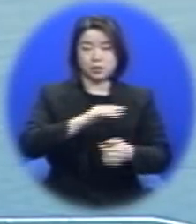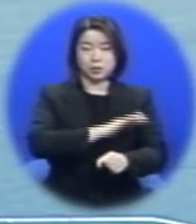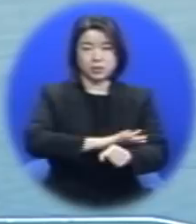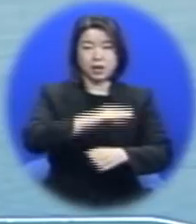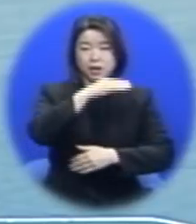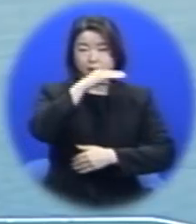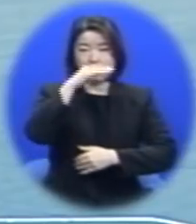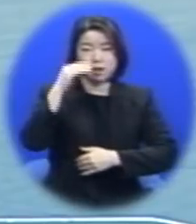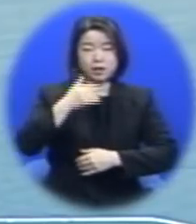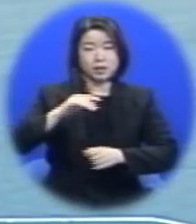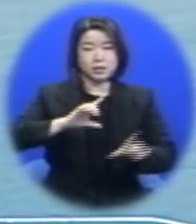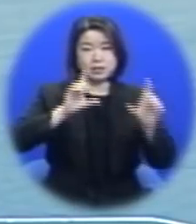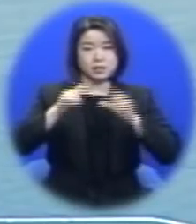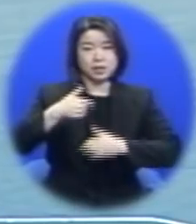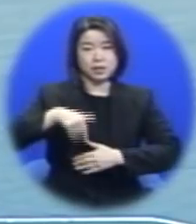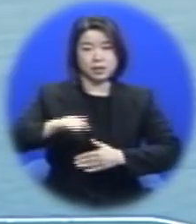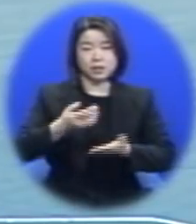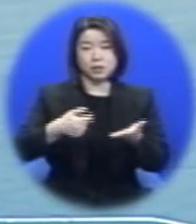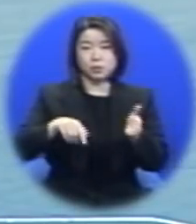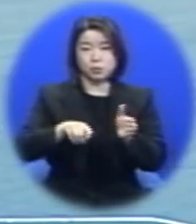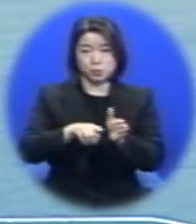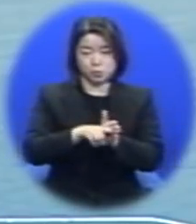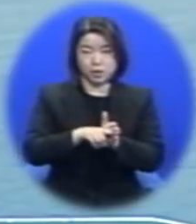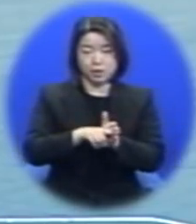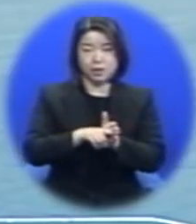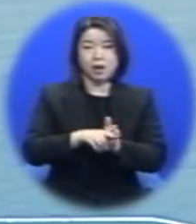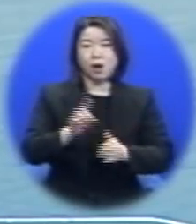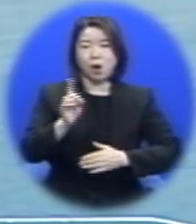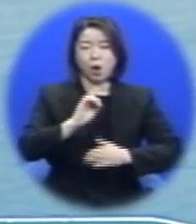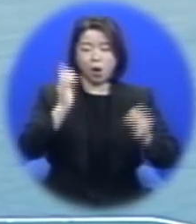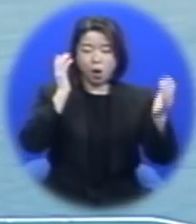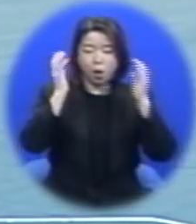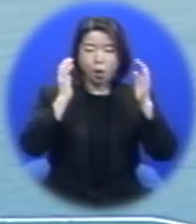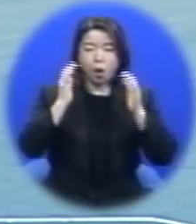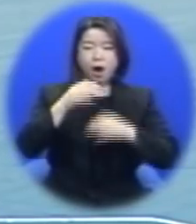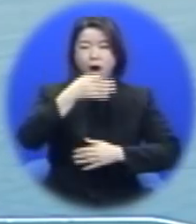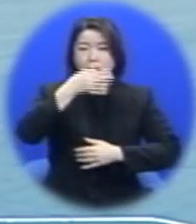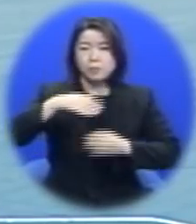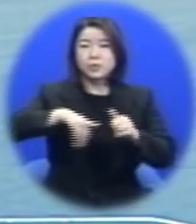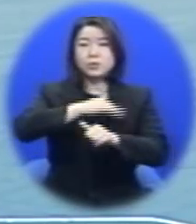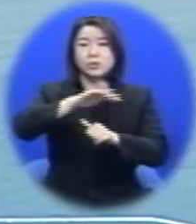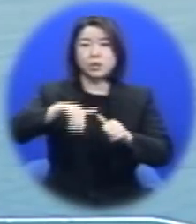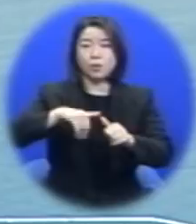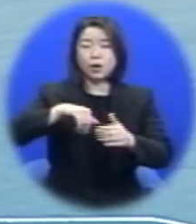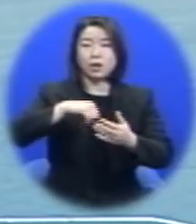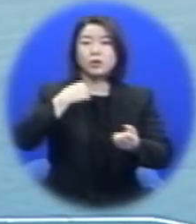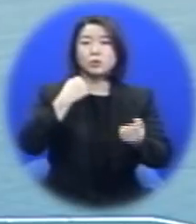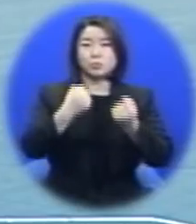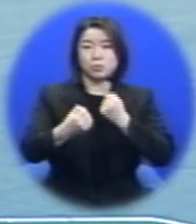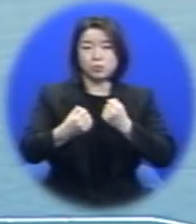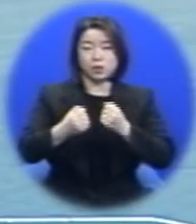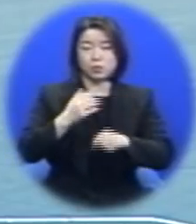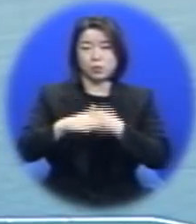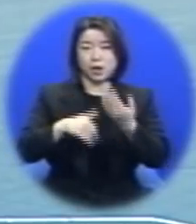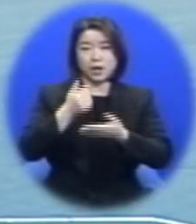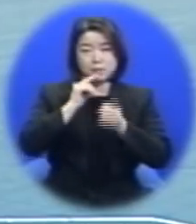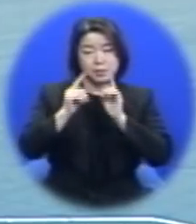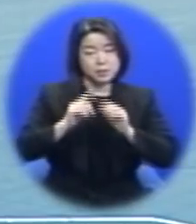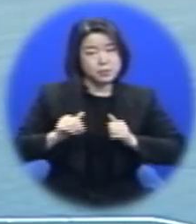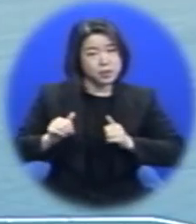어떤 어려움과 또 고난의 형편 속에서도 하나님 말씀대로 살 수 있는 힘은 우리 눈이